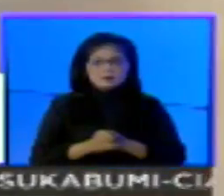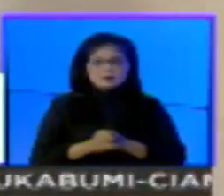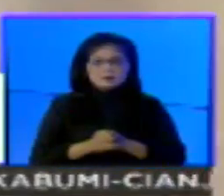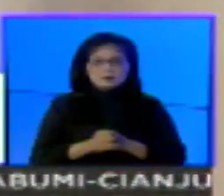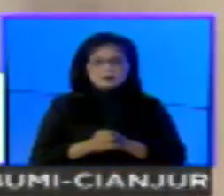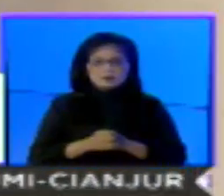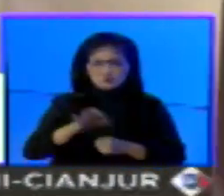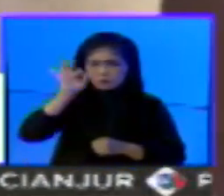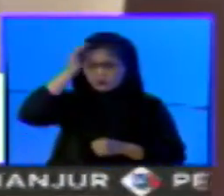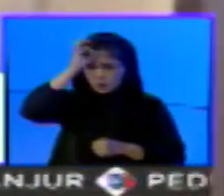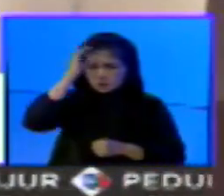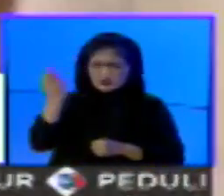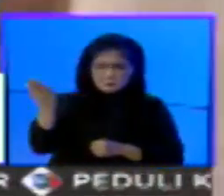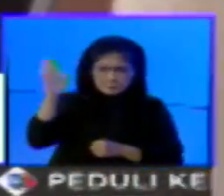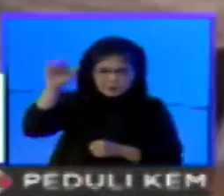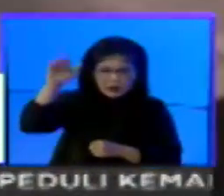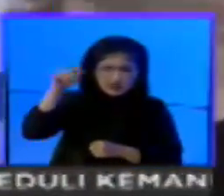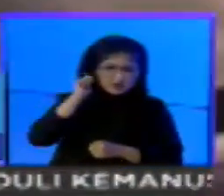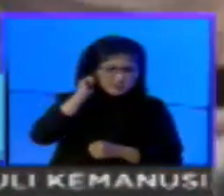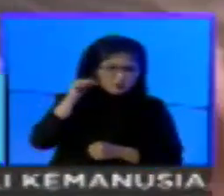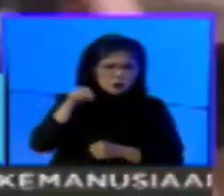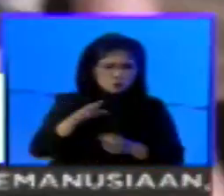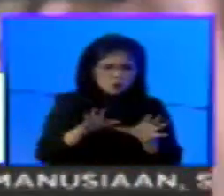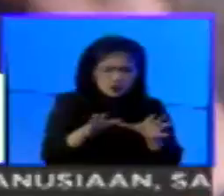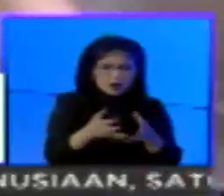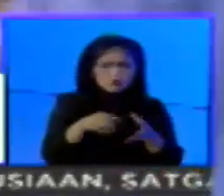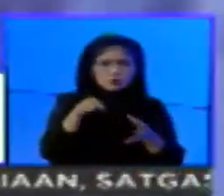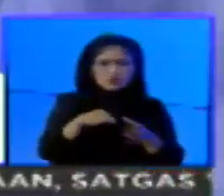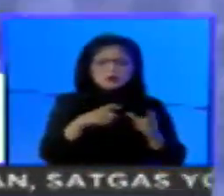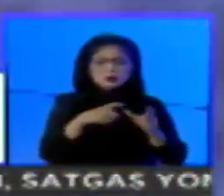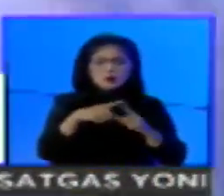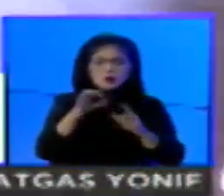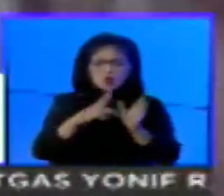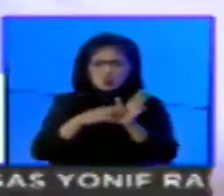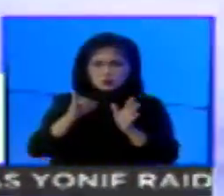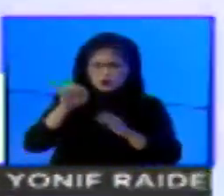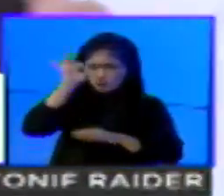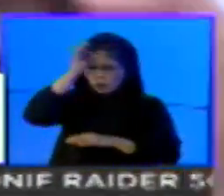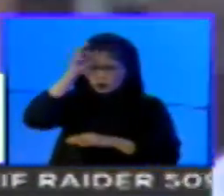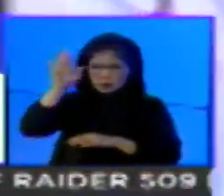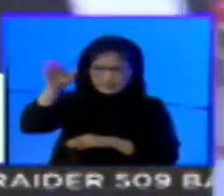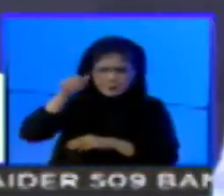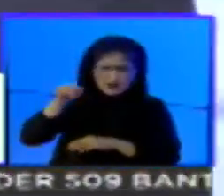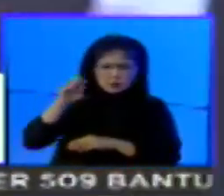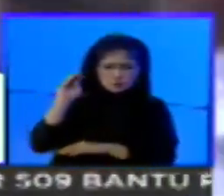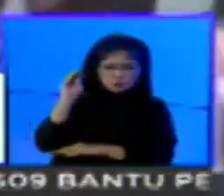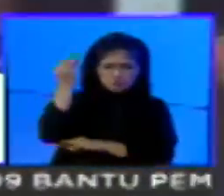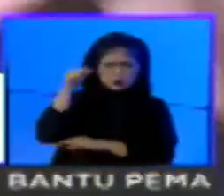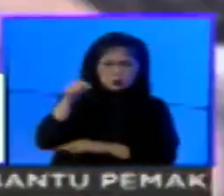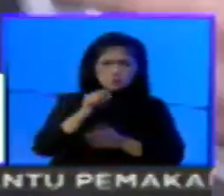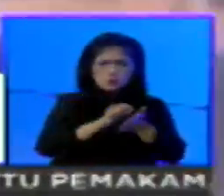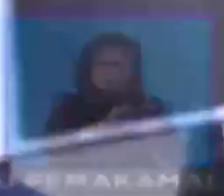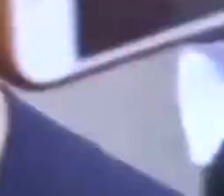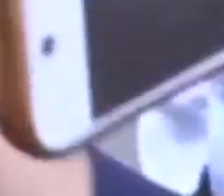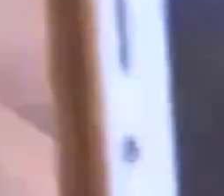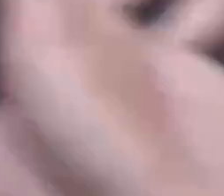Polisi terus memanggil sejumlah wanita talent anggota Muncikari Sony Dewangga. Polisi juga memanggil bos Muncikari berinisial D.